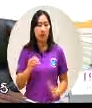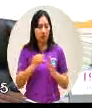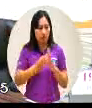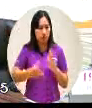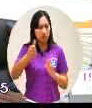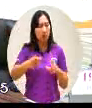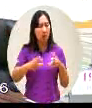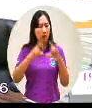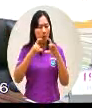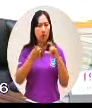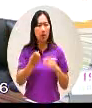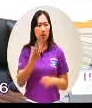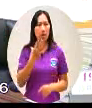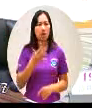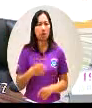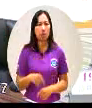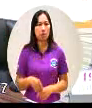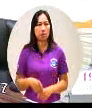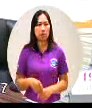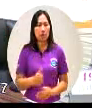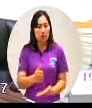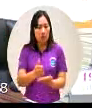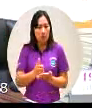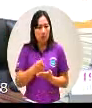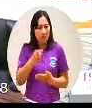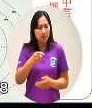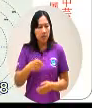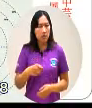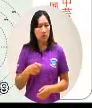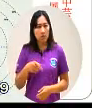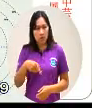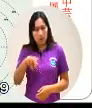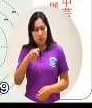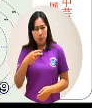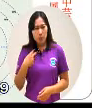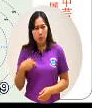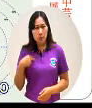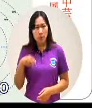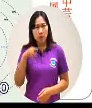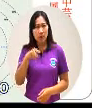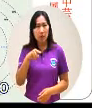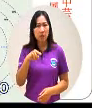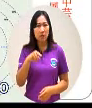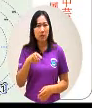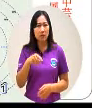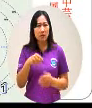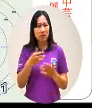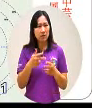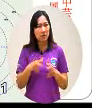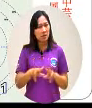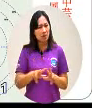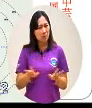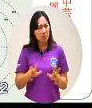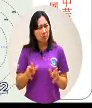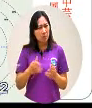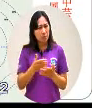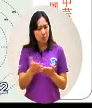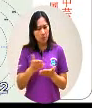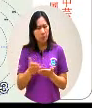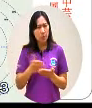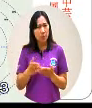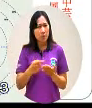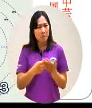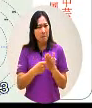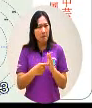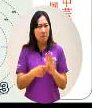嘛要请你了解一下吼，这个做中英国小站咱写的这红玫瑰图啦，这个来代表什么？局长，你开答复一下好不